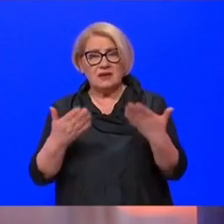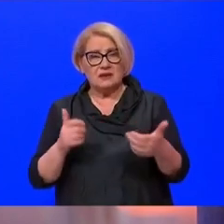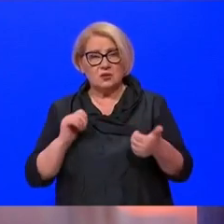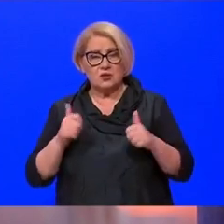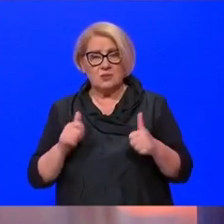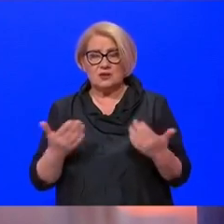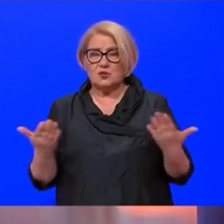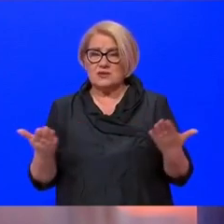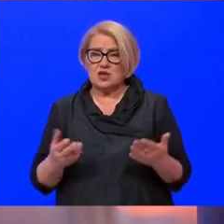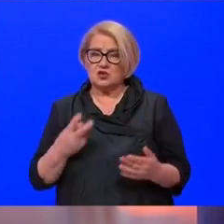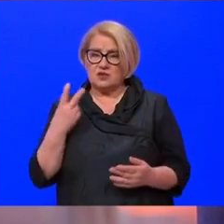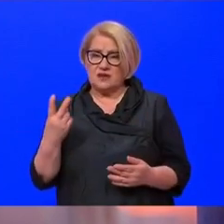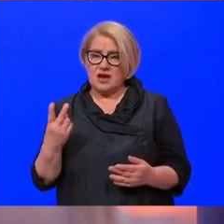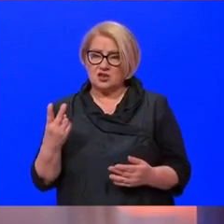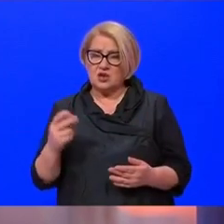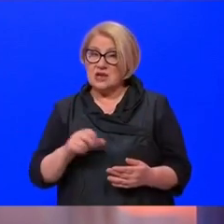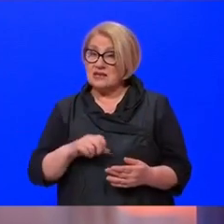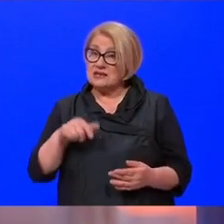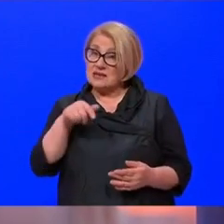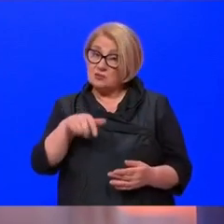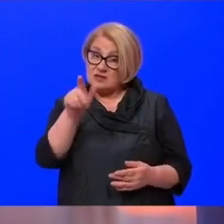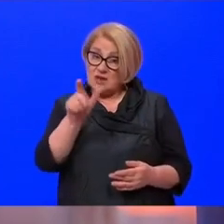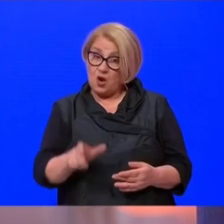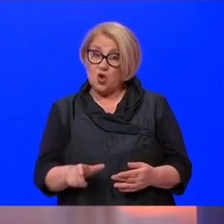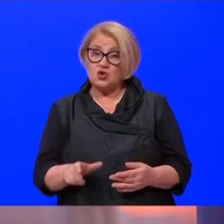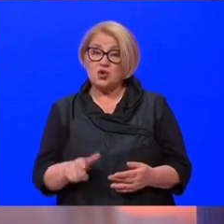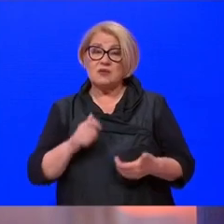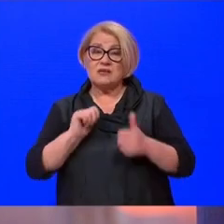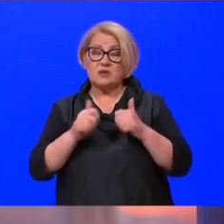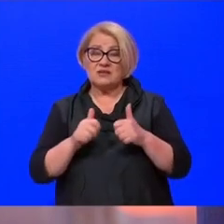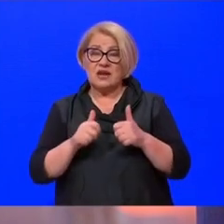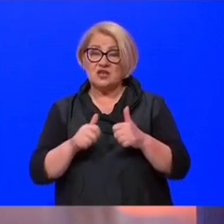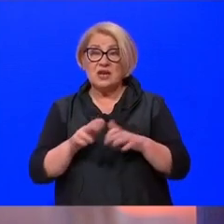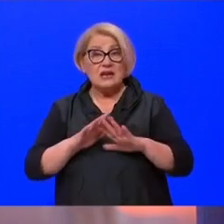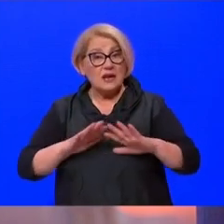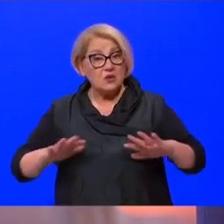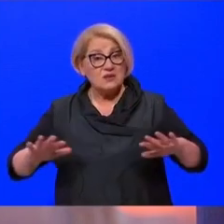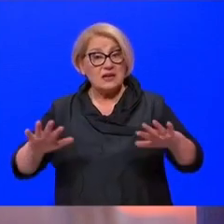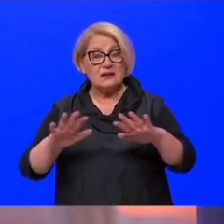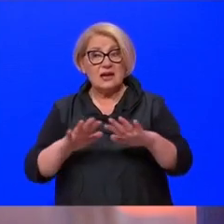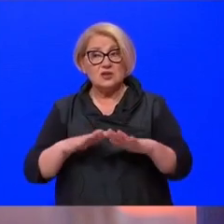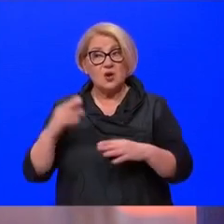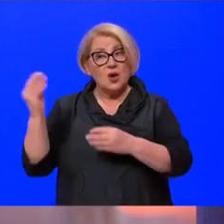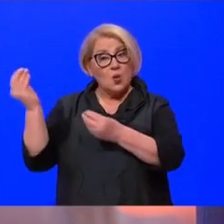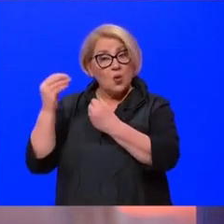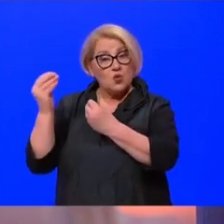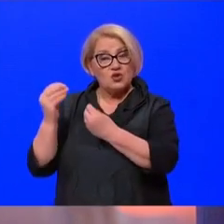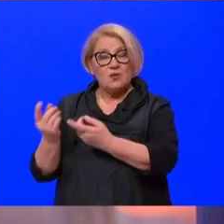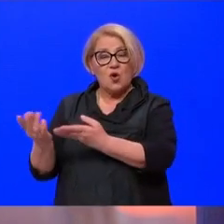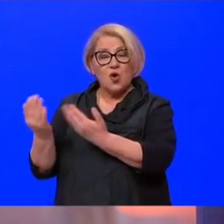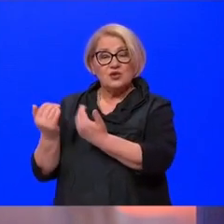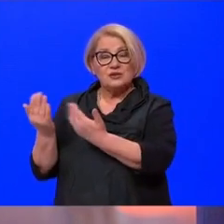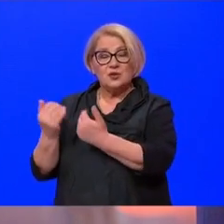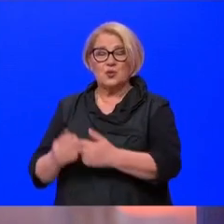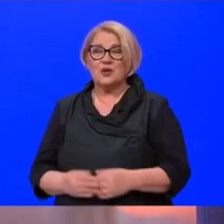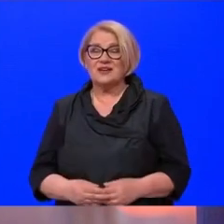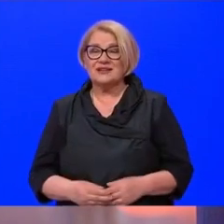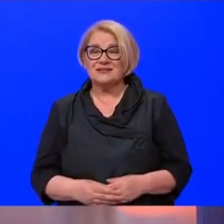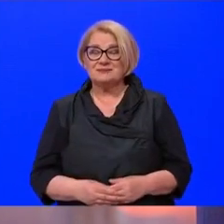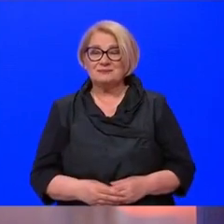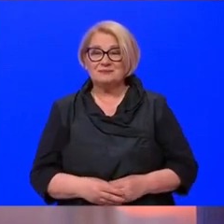je to važno ne samo za te sportaše, nego za cijelu zajednicu. Evo, učimo malo od drugih jer sve možemo preslikati.